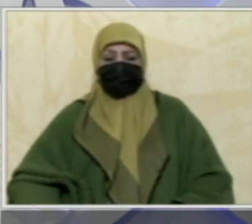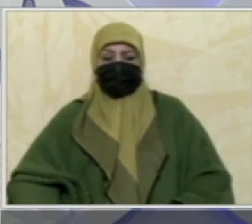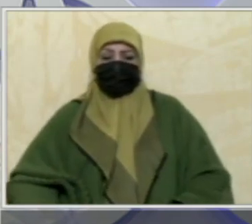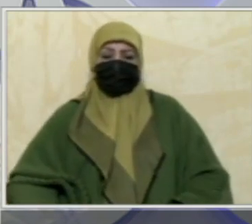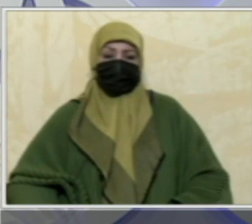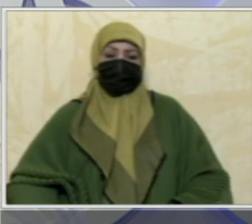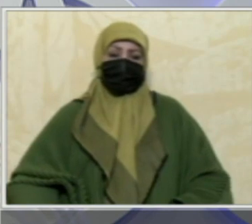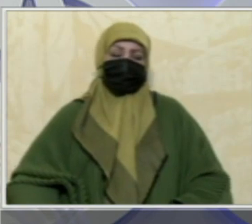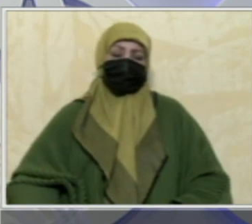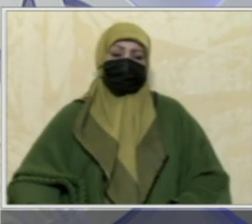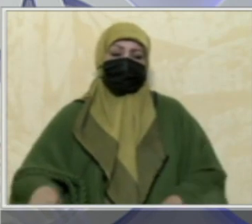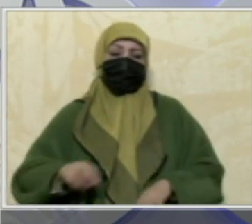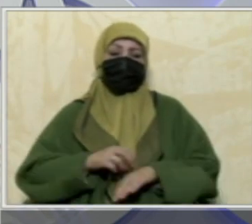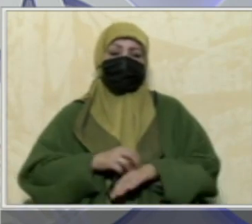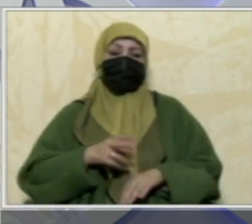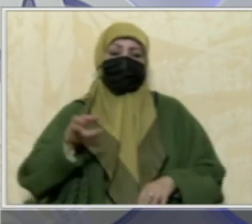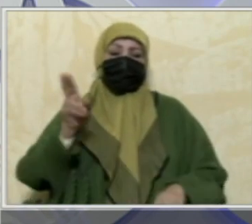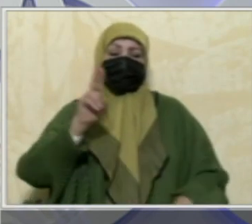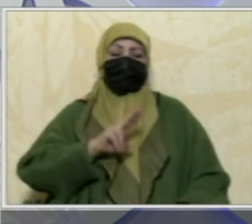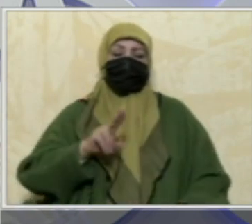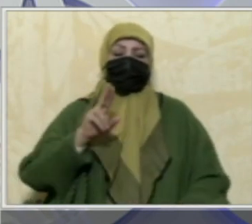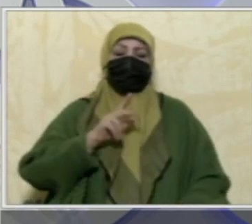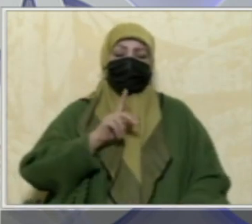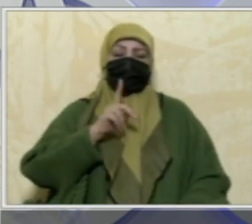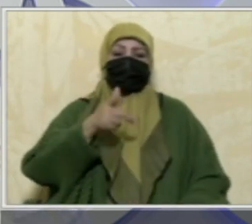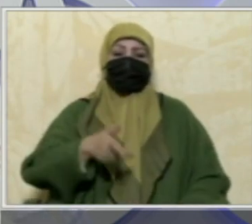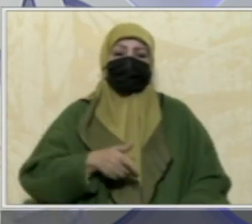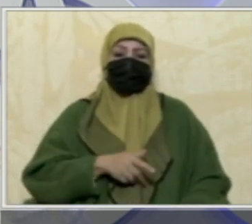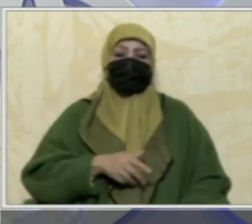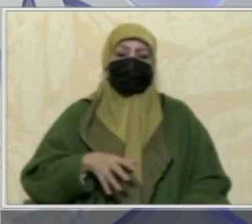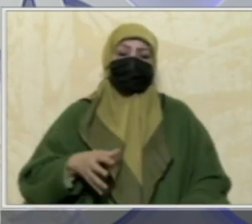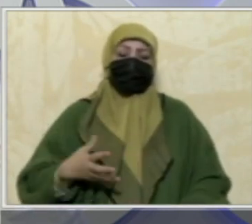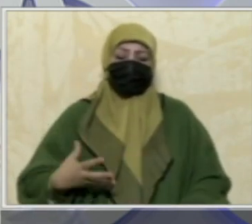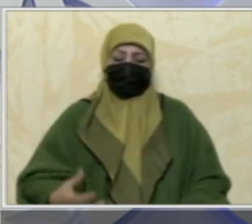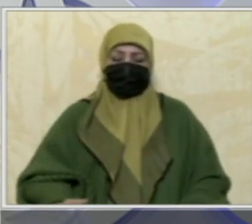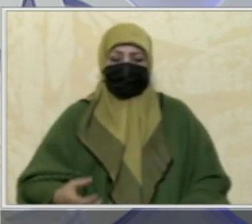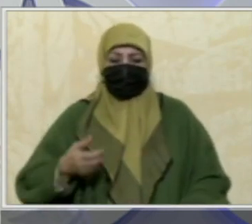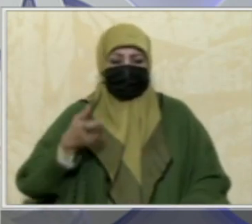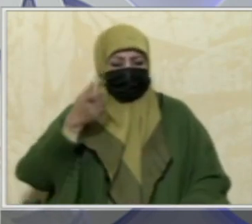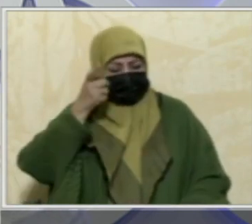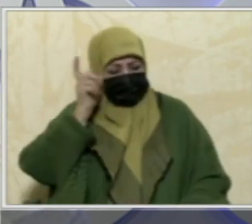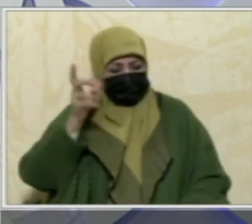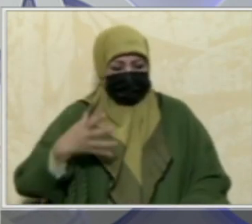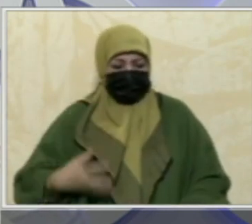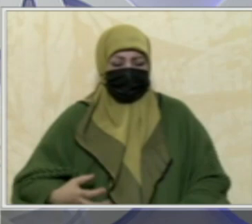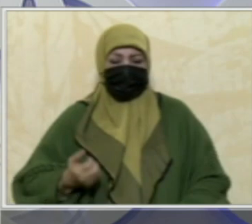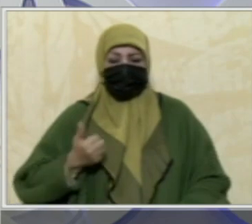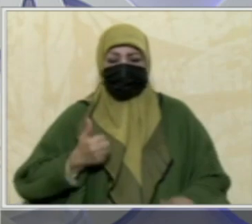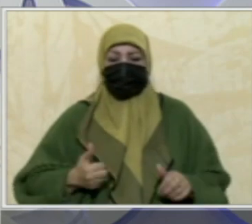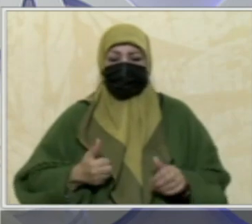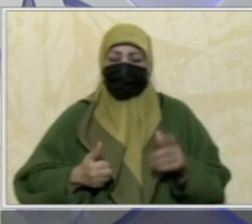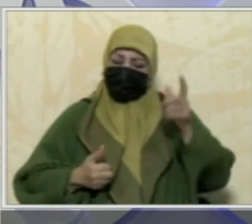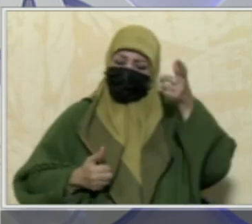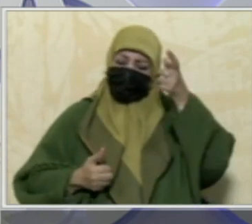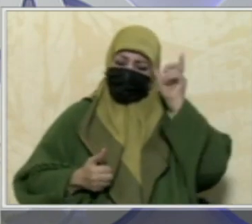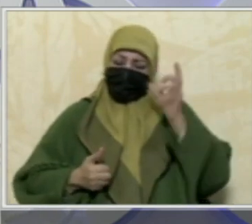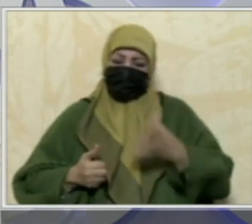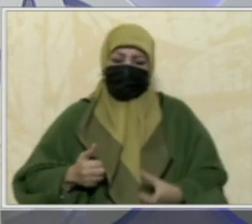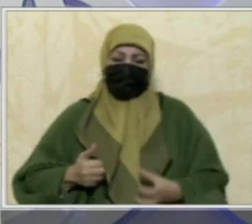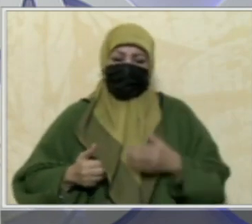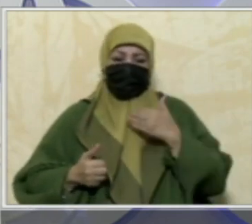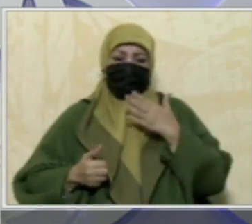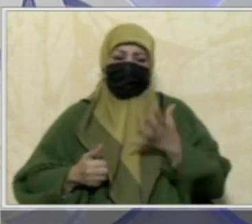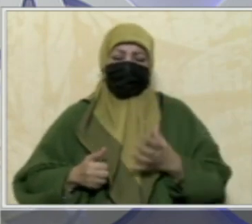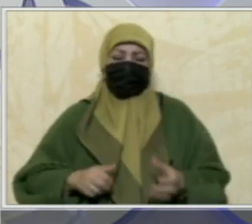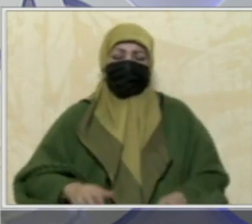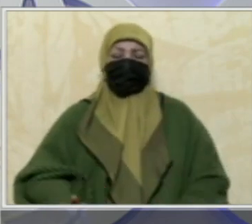فيها الضرع متاعها واحد سليم وواحد فاسد بعض الناس يسموه فيها شطور وفي لسان الشقه